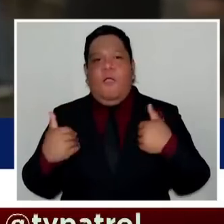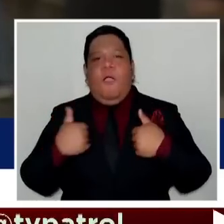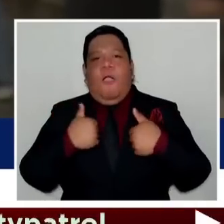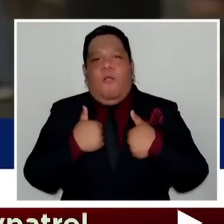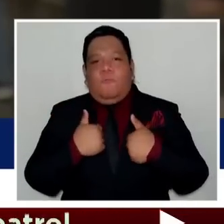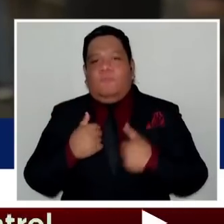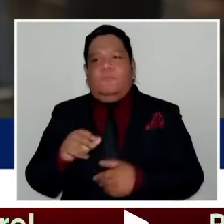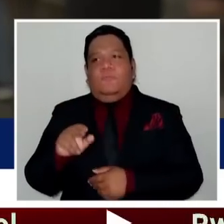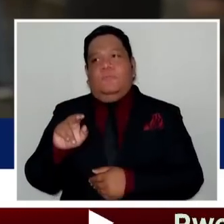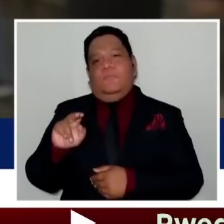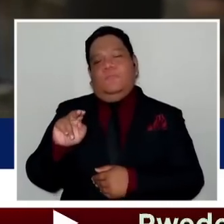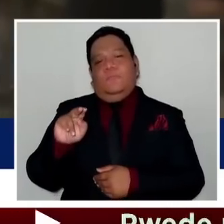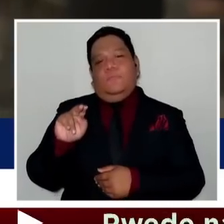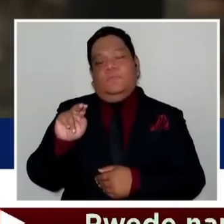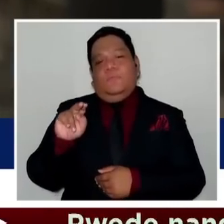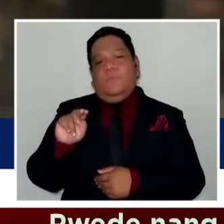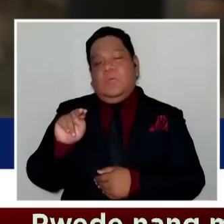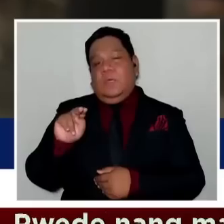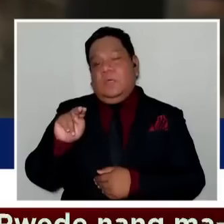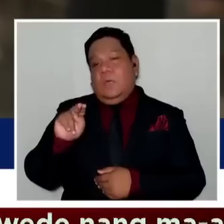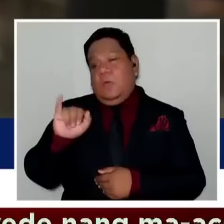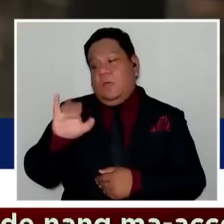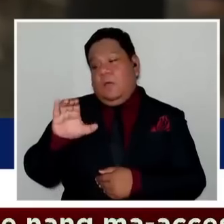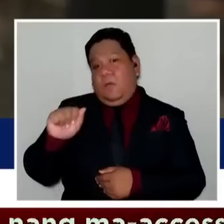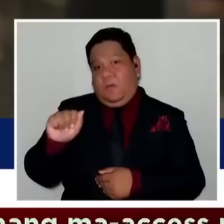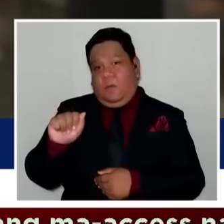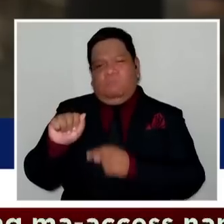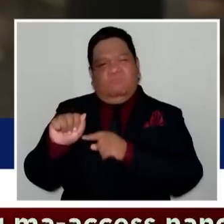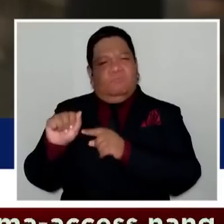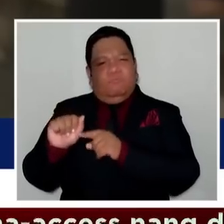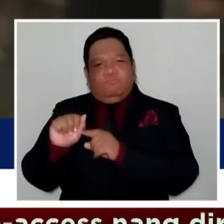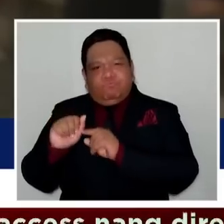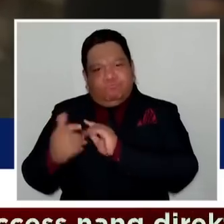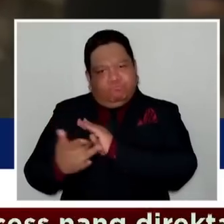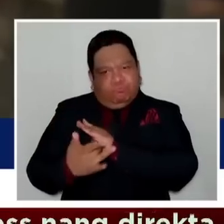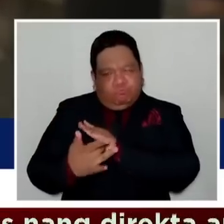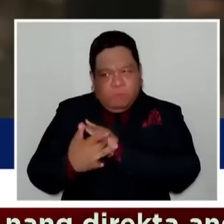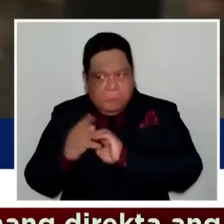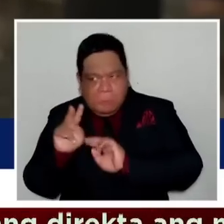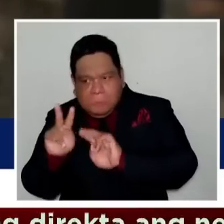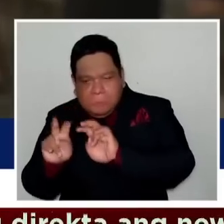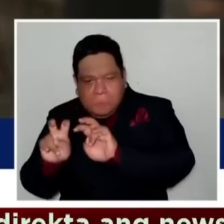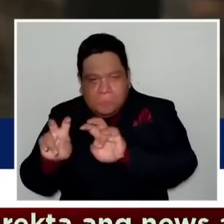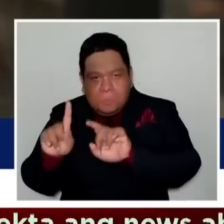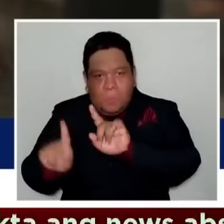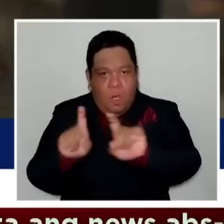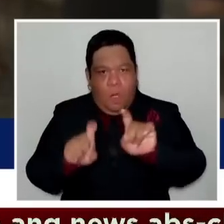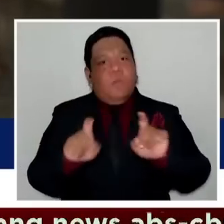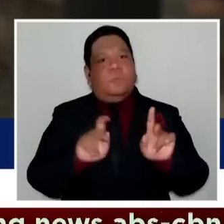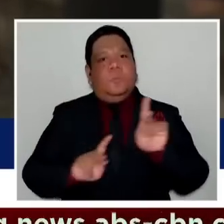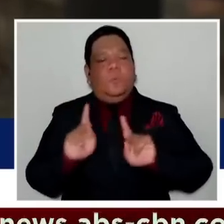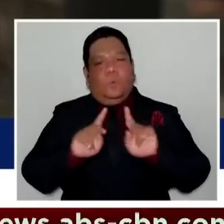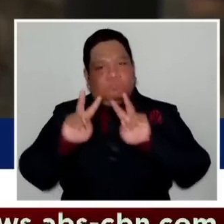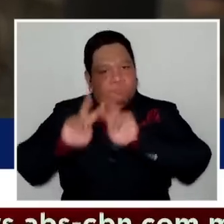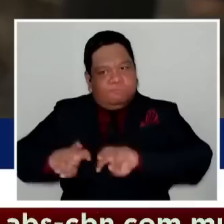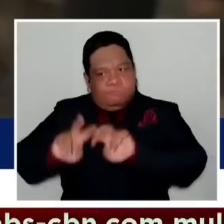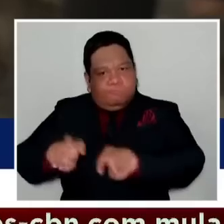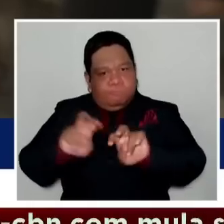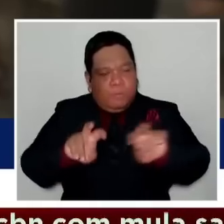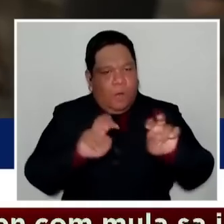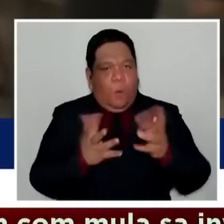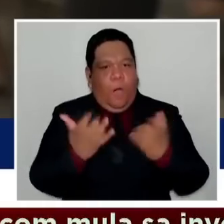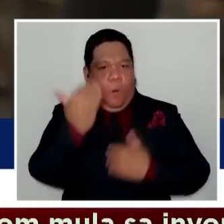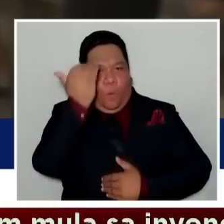National Intelligence Coordinating Agency o yung NICA sa ilan sa mga airport personnel. Ito'y bahagi ng kanilang investigasyon para malaman kung ano